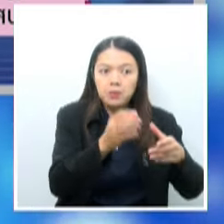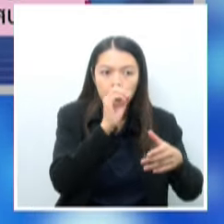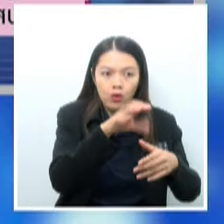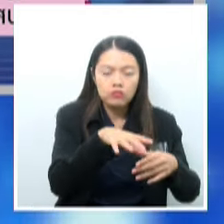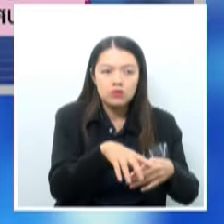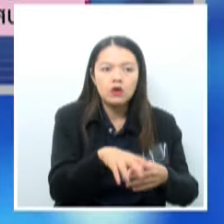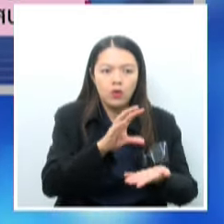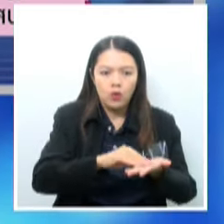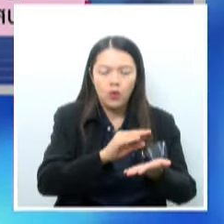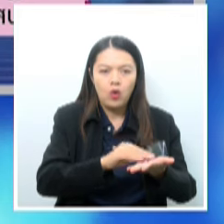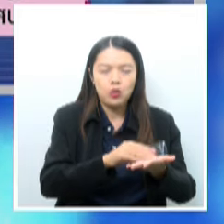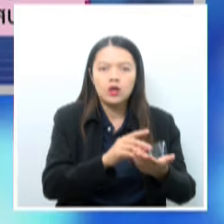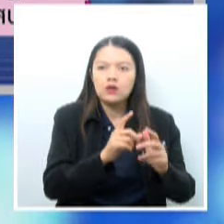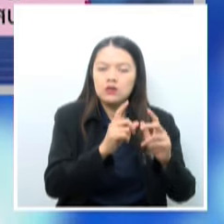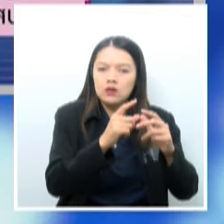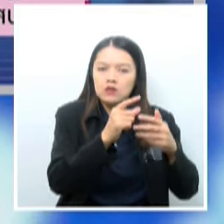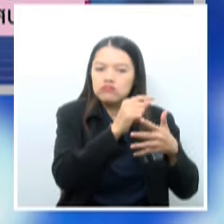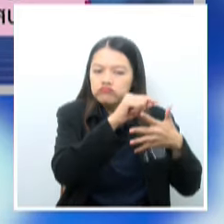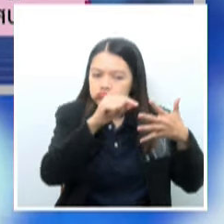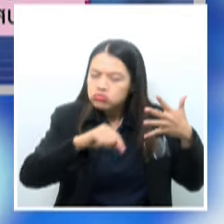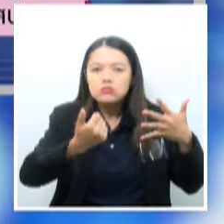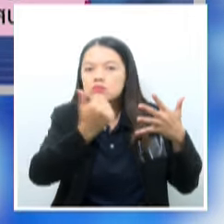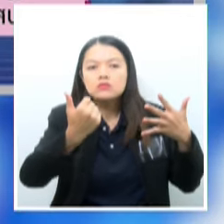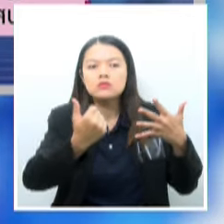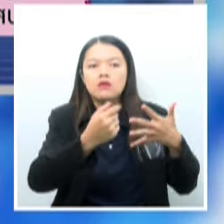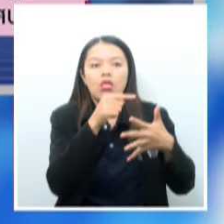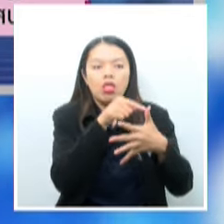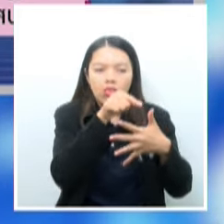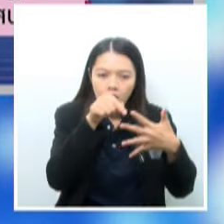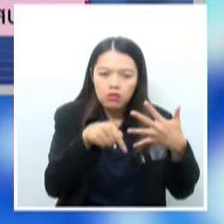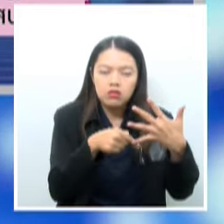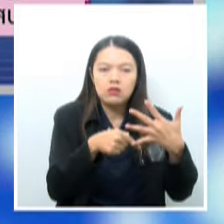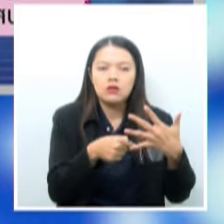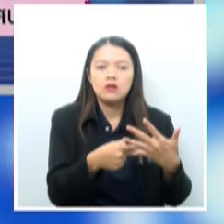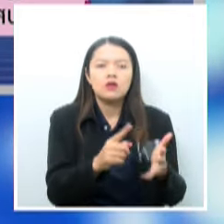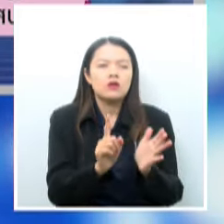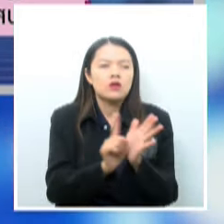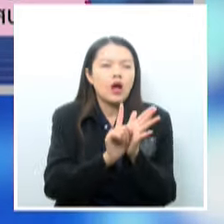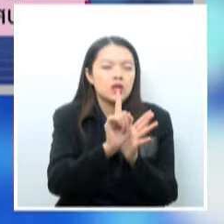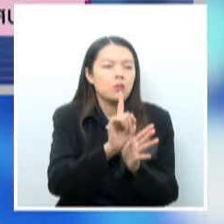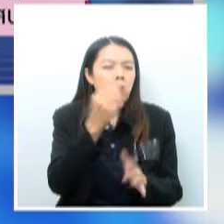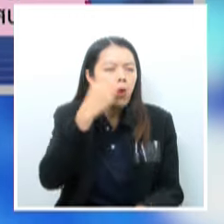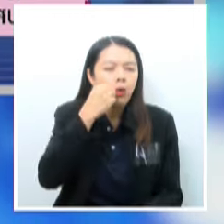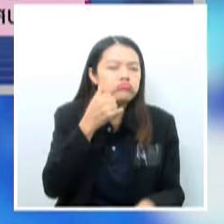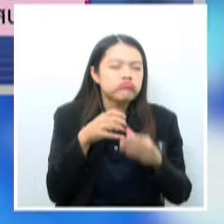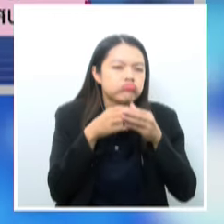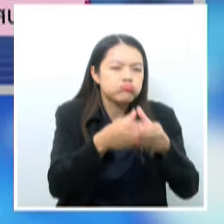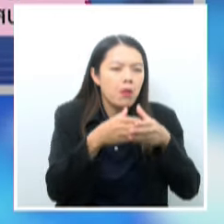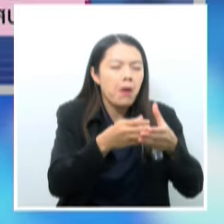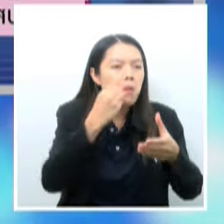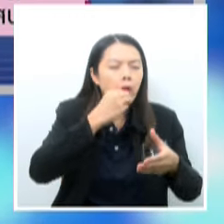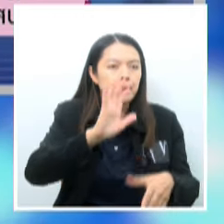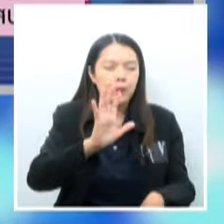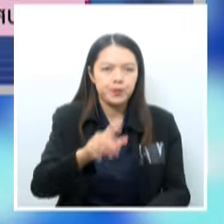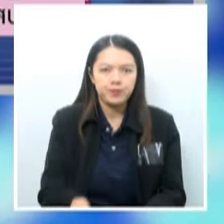คุณต้องได้ข้อมูลของเรื่องอื่นๆด้วยเพราะฉะนั้นในเรื่องนี้ครับคือออกนิเทศไม่ใช่ออกบ่อยขนาดนั้นนะครับแล้วนิเ